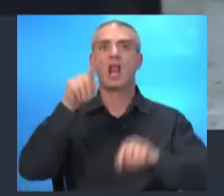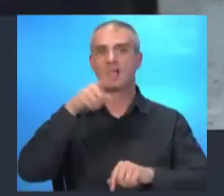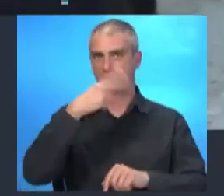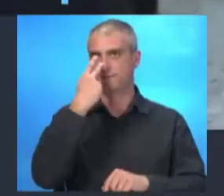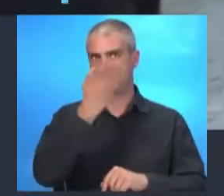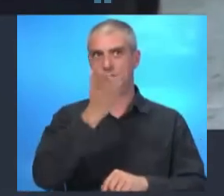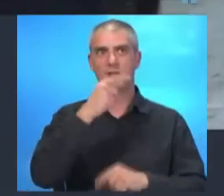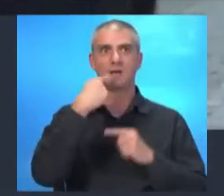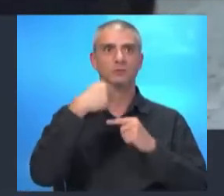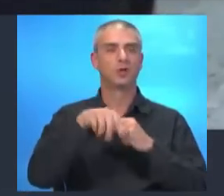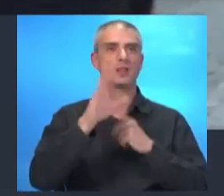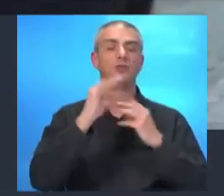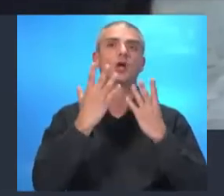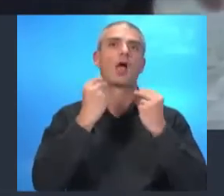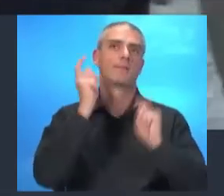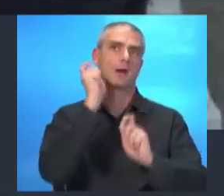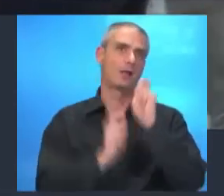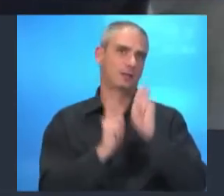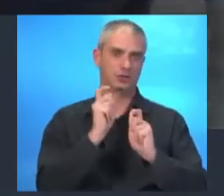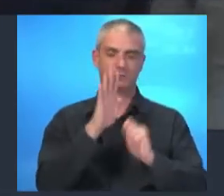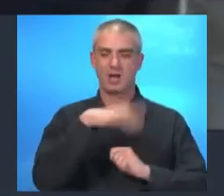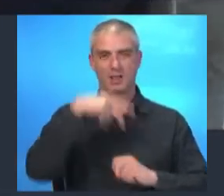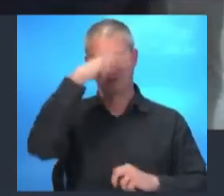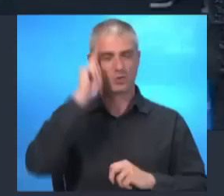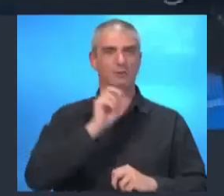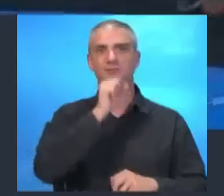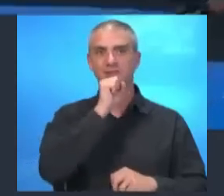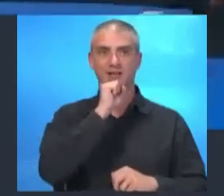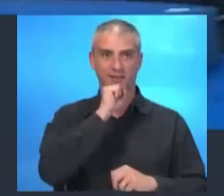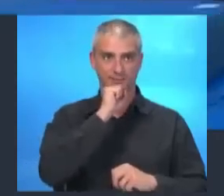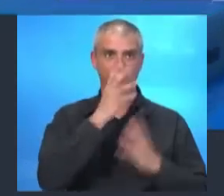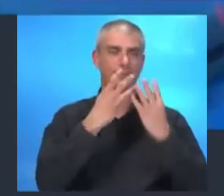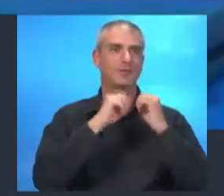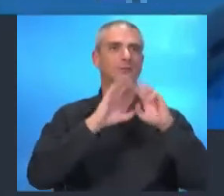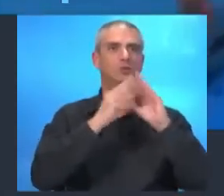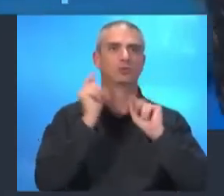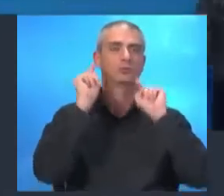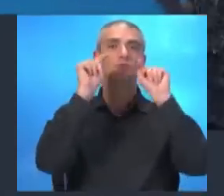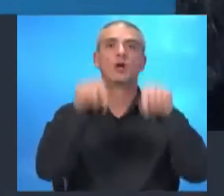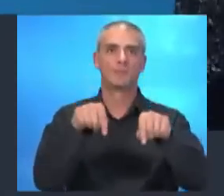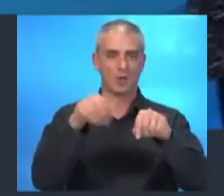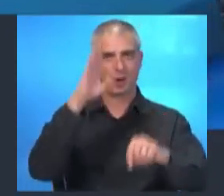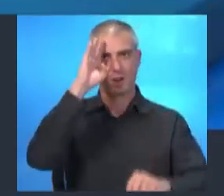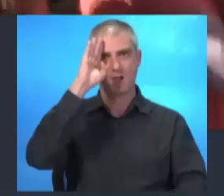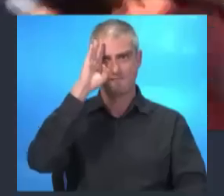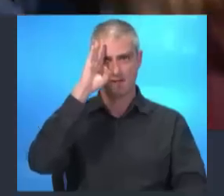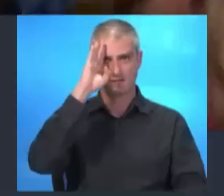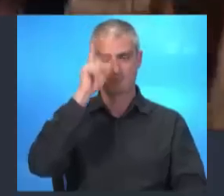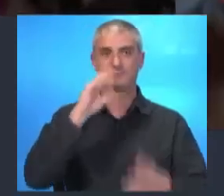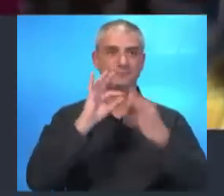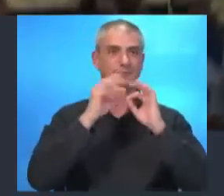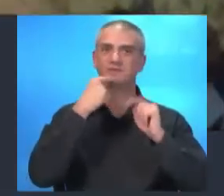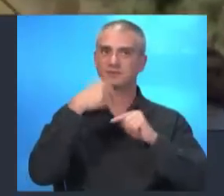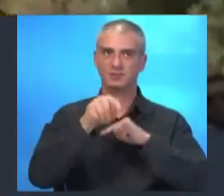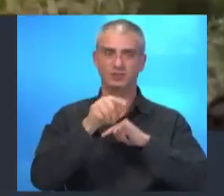גם השנה יש כאן המון בני אדם, ילדים, הורים, סבים וסבתות, משפחות שלמות שבאו לכאן לחיפה. הפסטיבל השנה